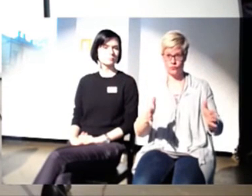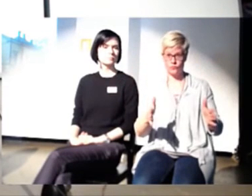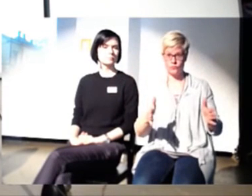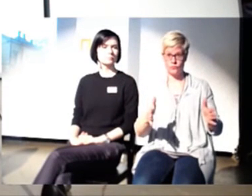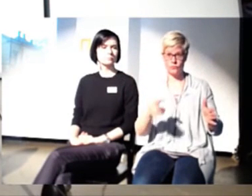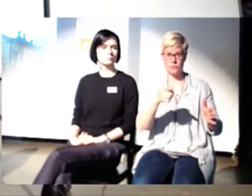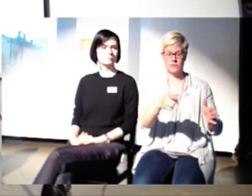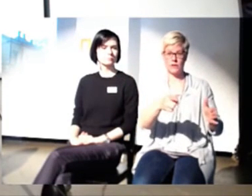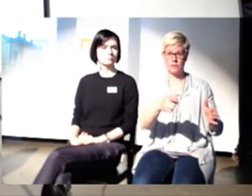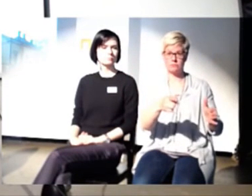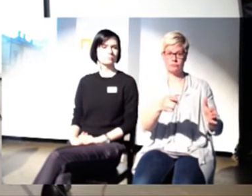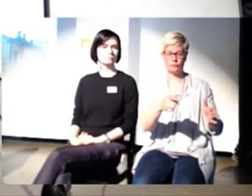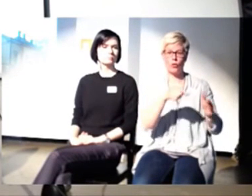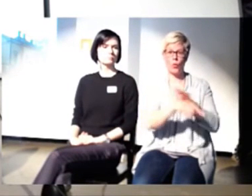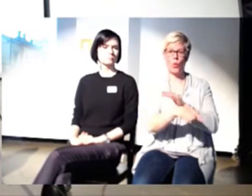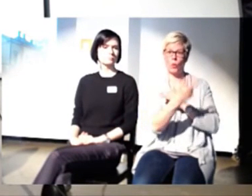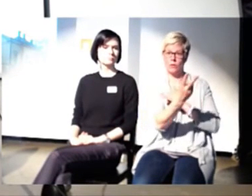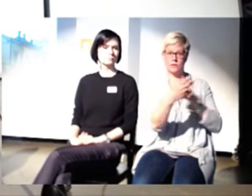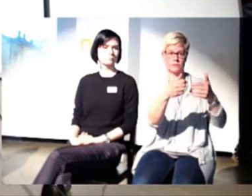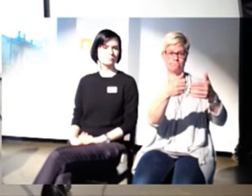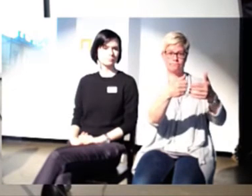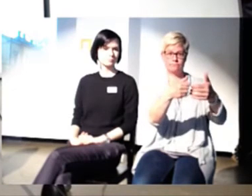isoa toimitilaa. Ja